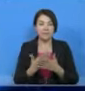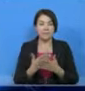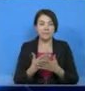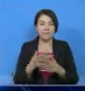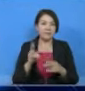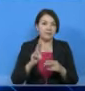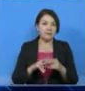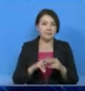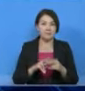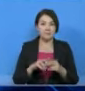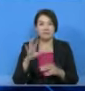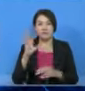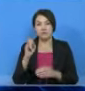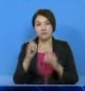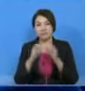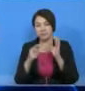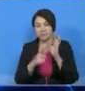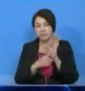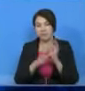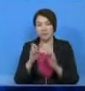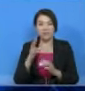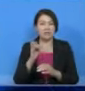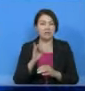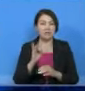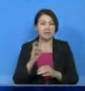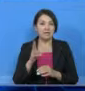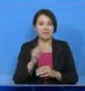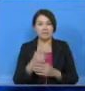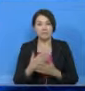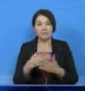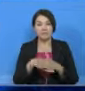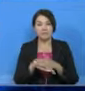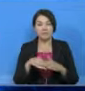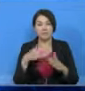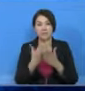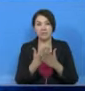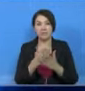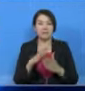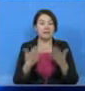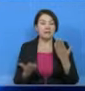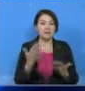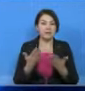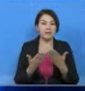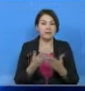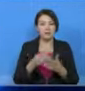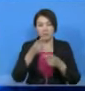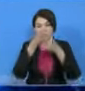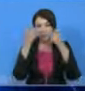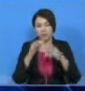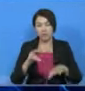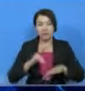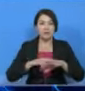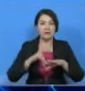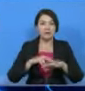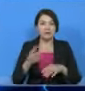это статья 517 КУАП РК, то есть не уклонение своевременного выезда, либо не своевременное уведомление органов внутренних дел